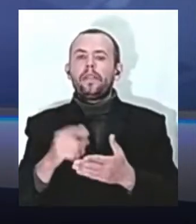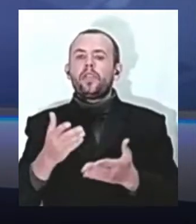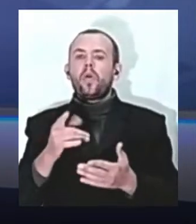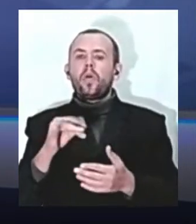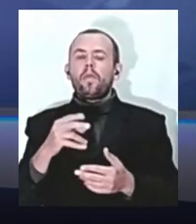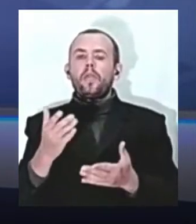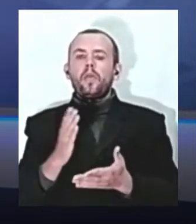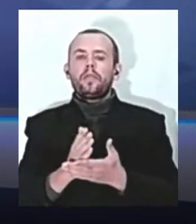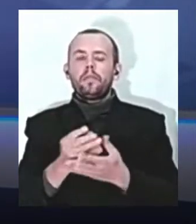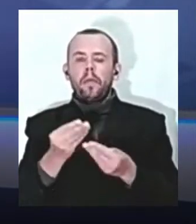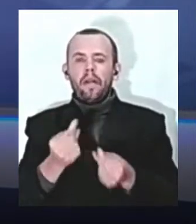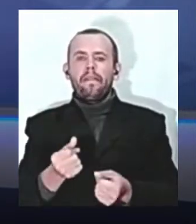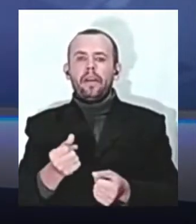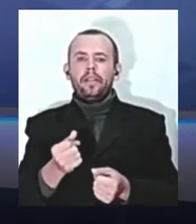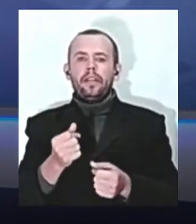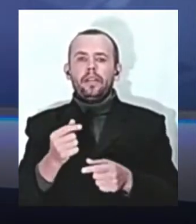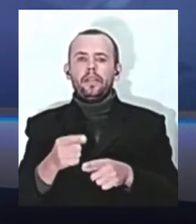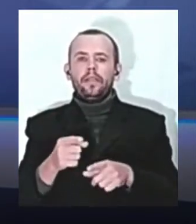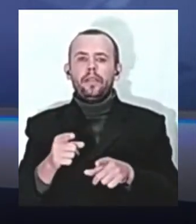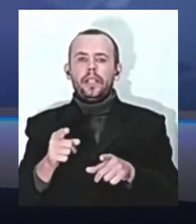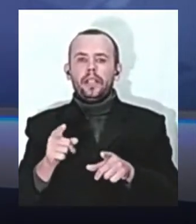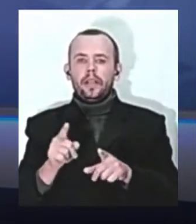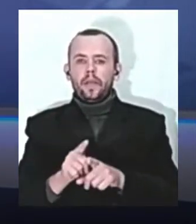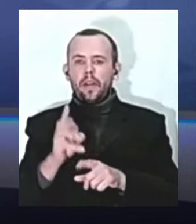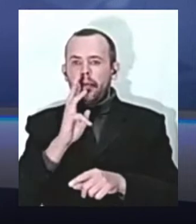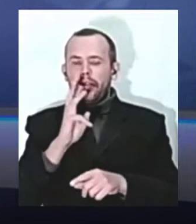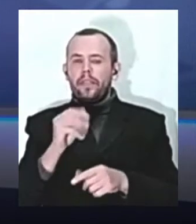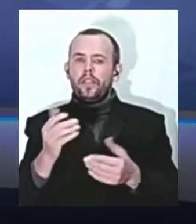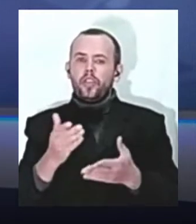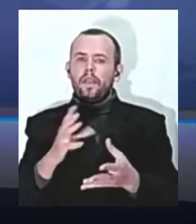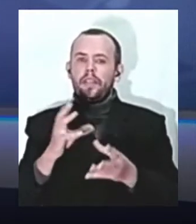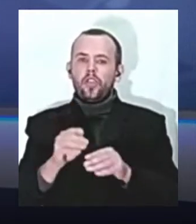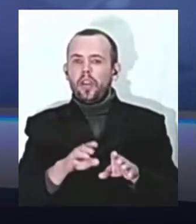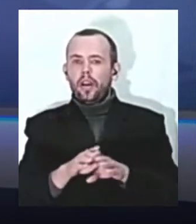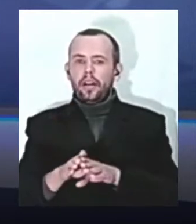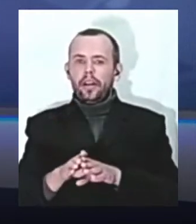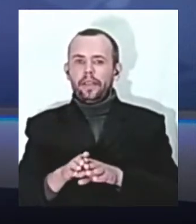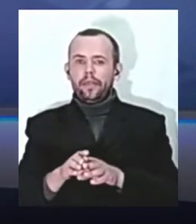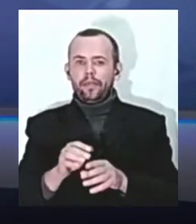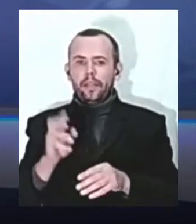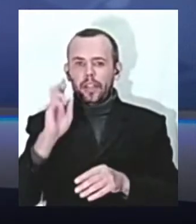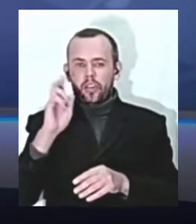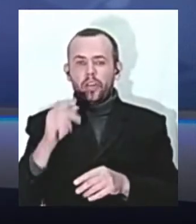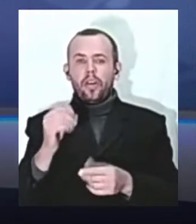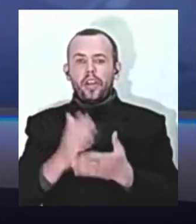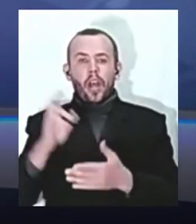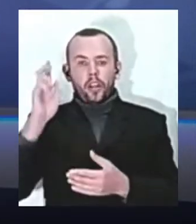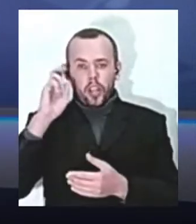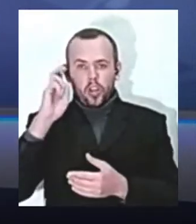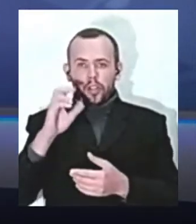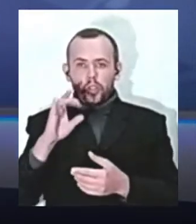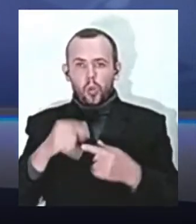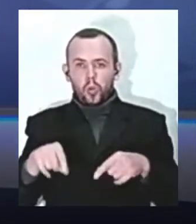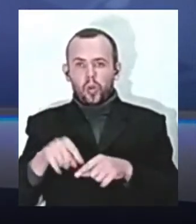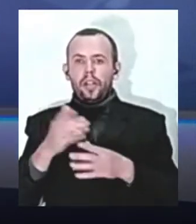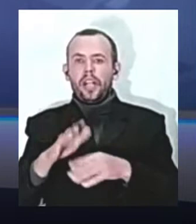ось виведення з тіні заробітної плати? Чи це ж таки рівень держави? Дивіться, є державні структури, територіальні підрозділи центральних